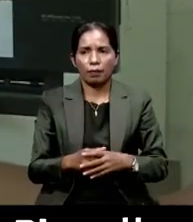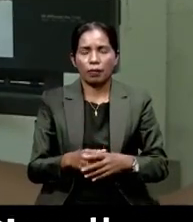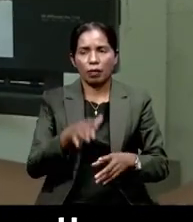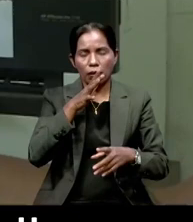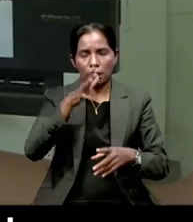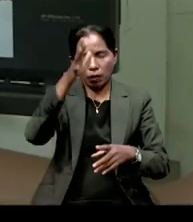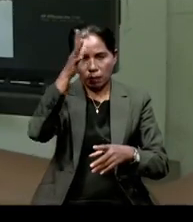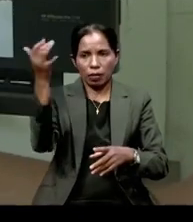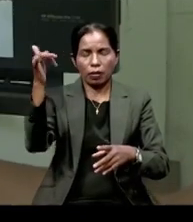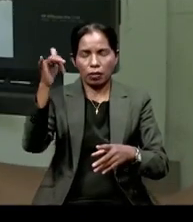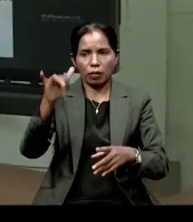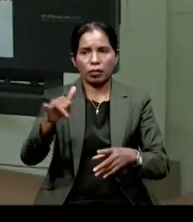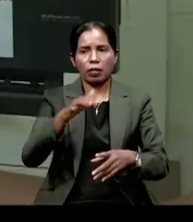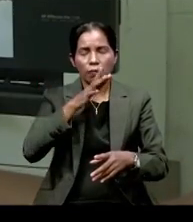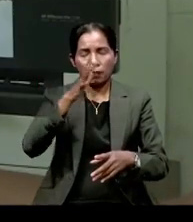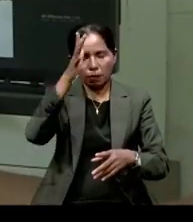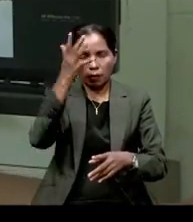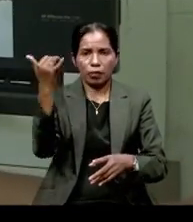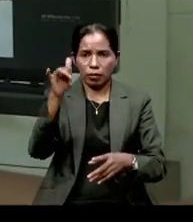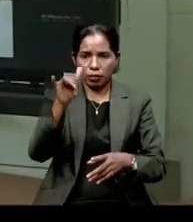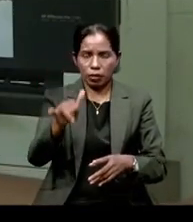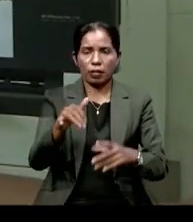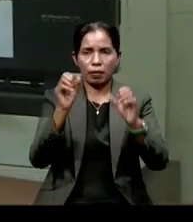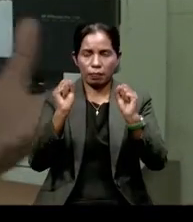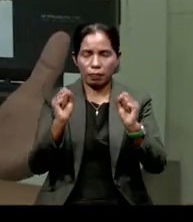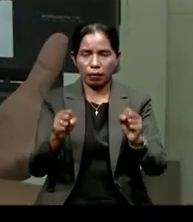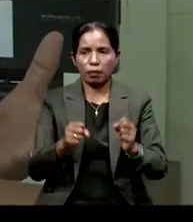inan-aman sira, hodi ne inan-aman sira.